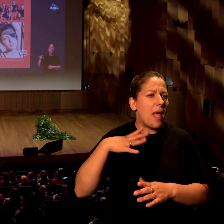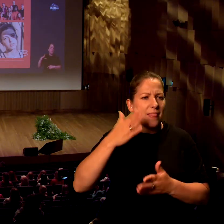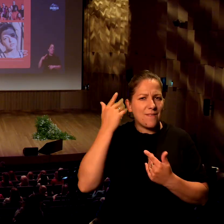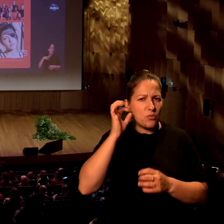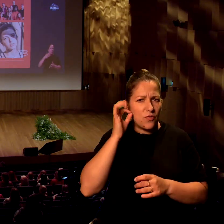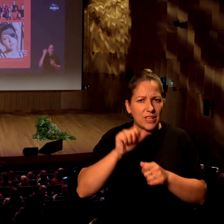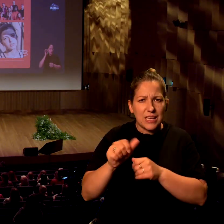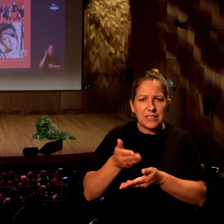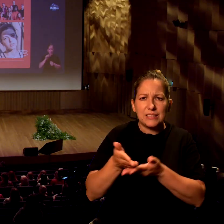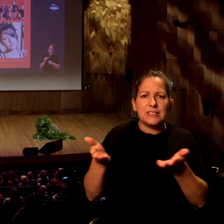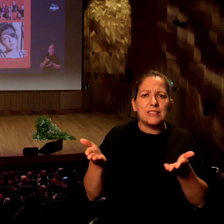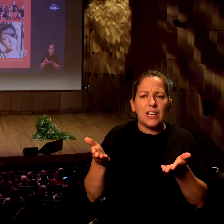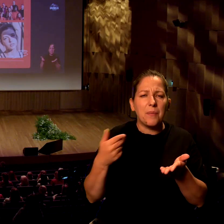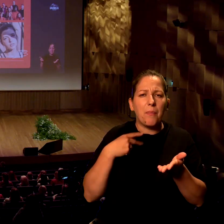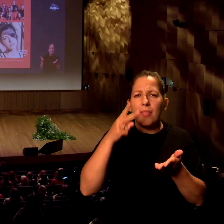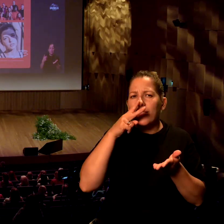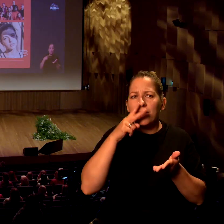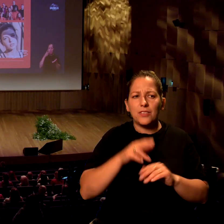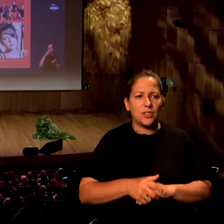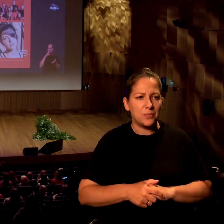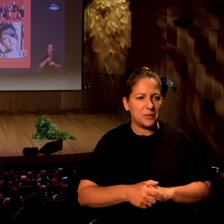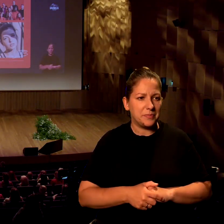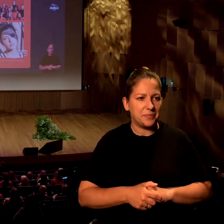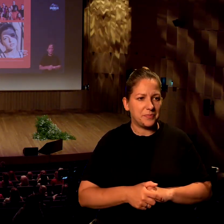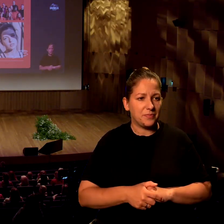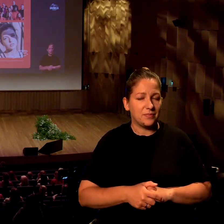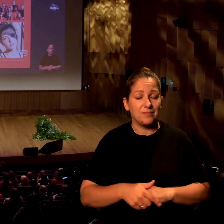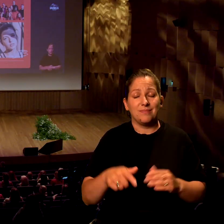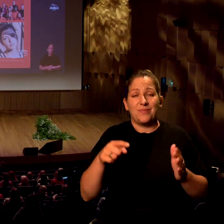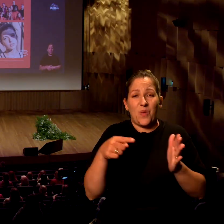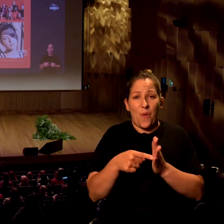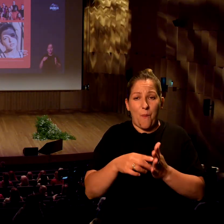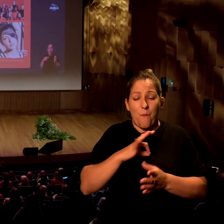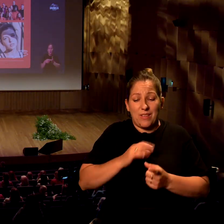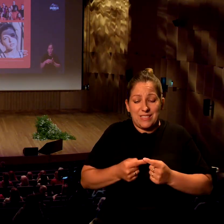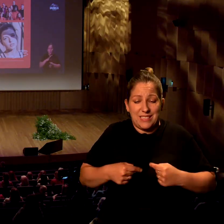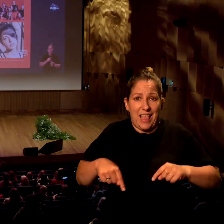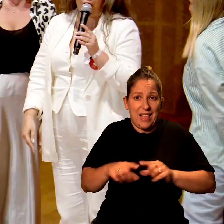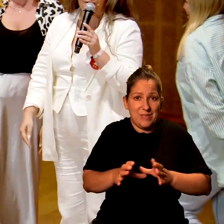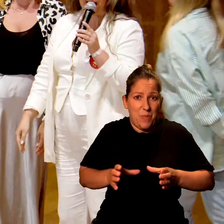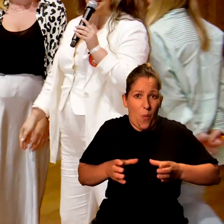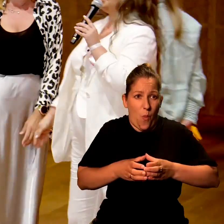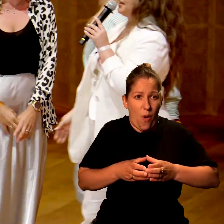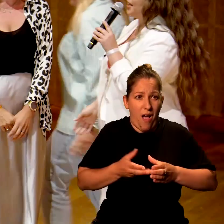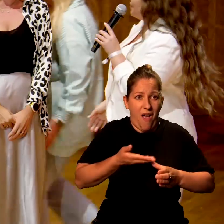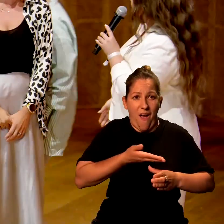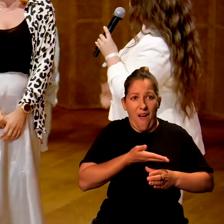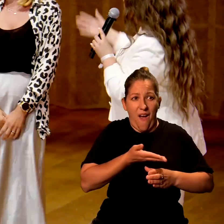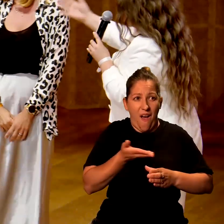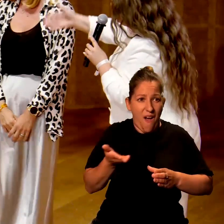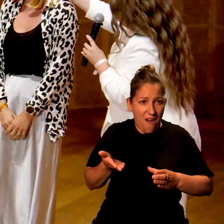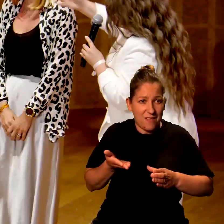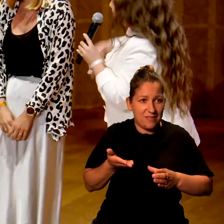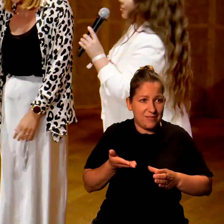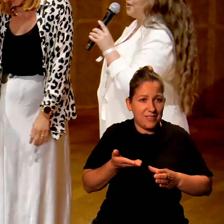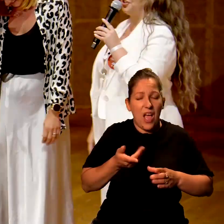dziewczyny jesteście tu z nami, bo się nie widzieliśmy. To jest, drodzy Państwo, mój zespół. To one tak naprawdę